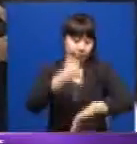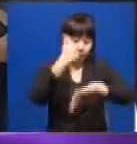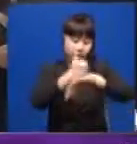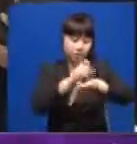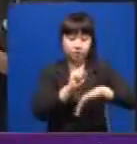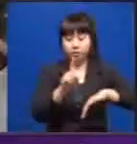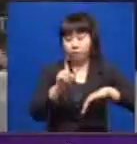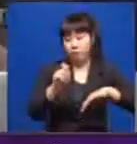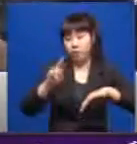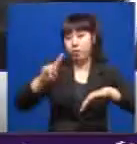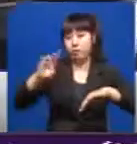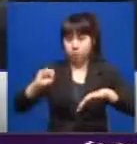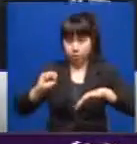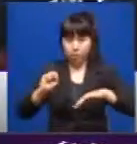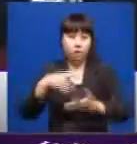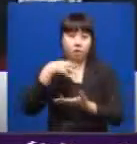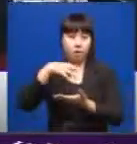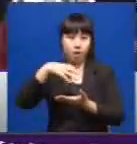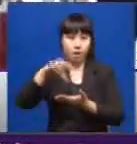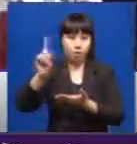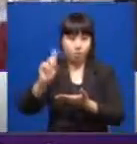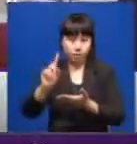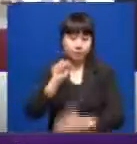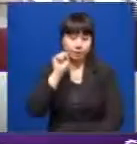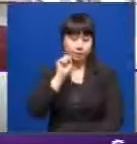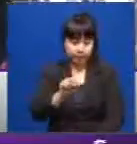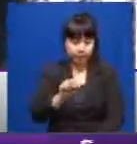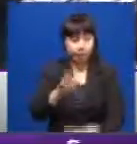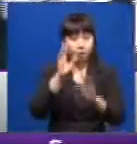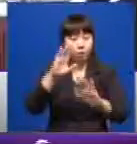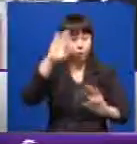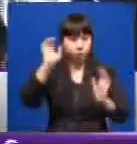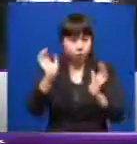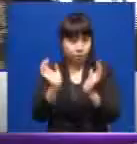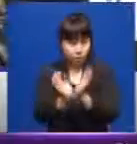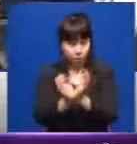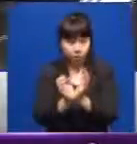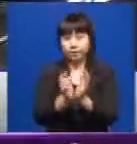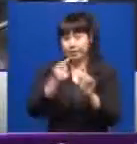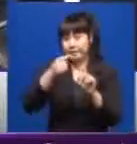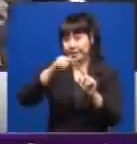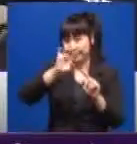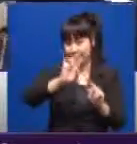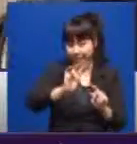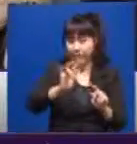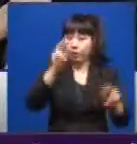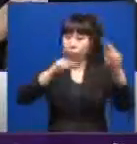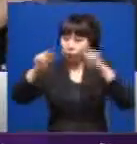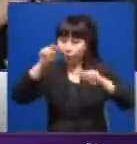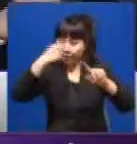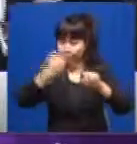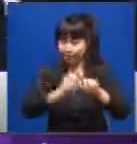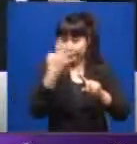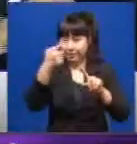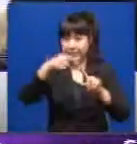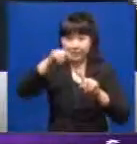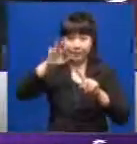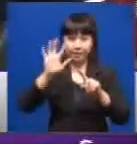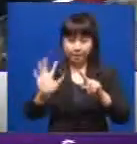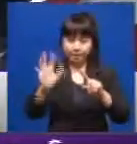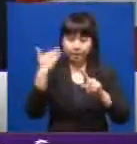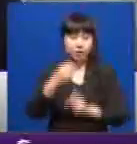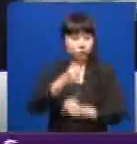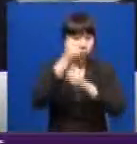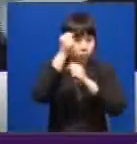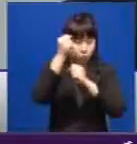การสรสกล่าวว่าได้สั่งการให้ผู้บังคับการตำรวจนครบาล7ดูแลสถานการณ์ในวันที่ 5เมษายนที่จะมีการ